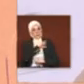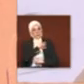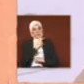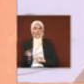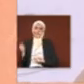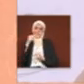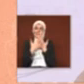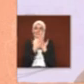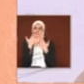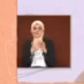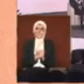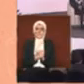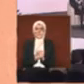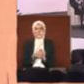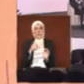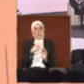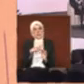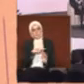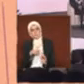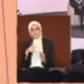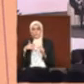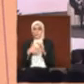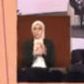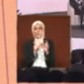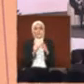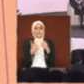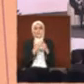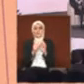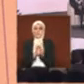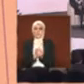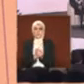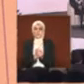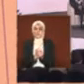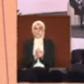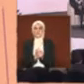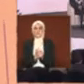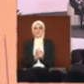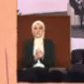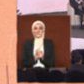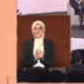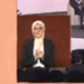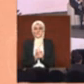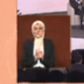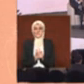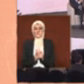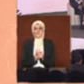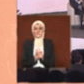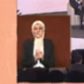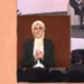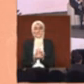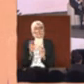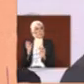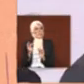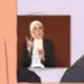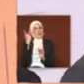حاجه في الحلول هو المحور المجتمع يعني احنا المخرجات المفروض تكون